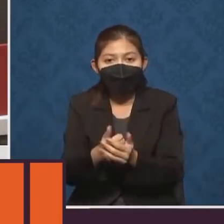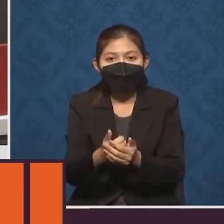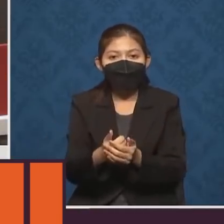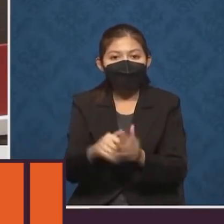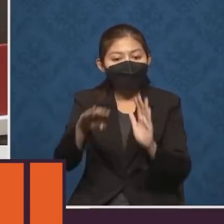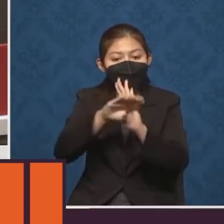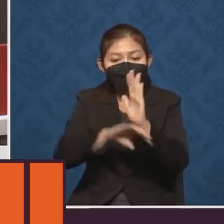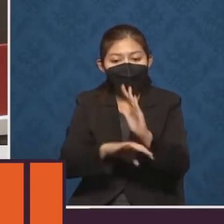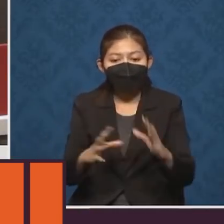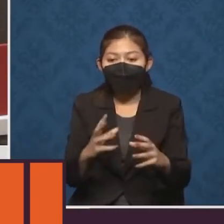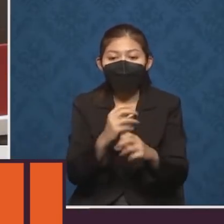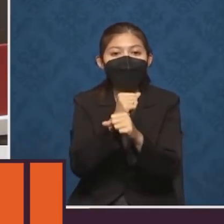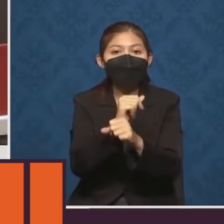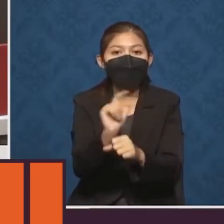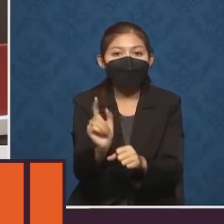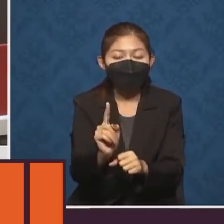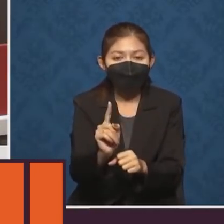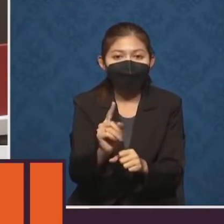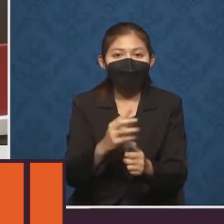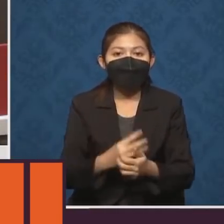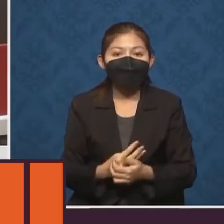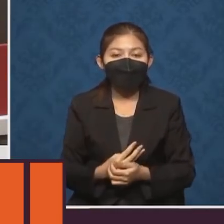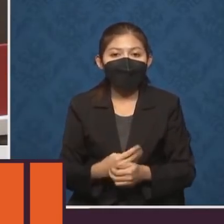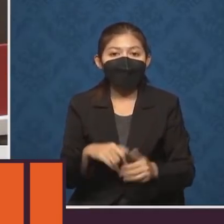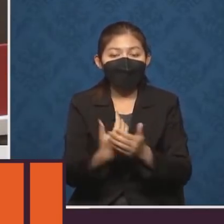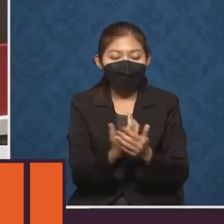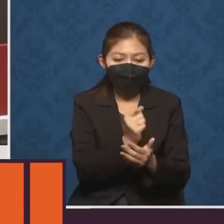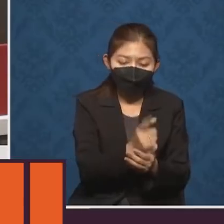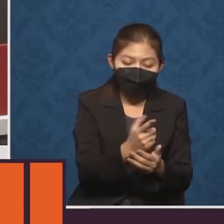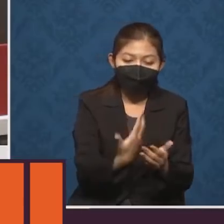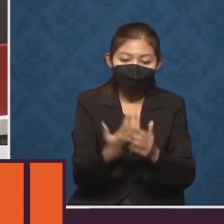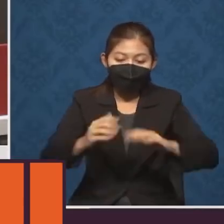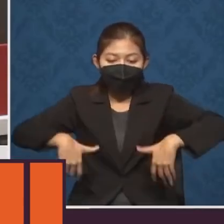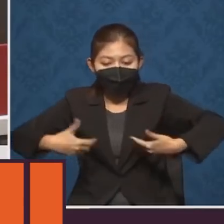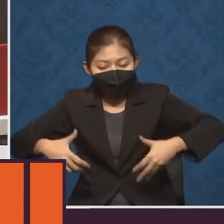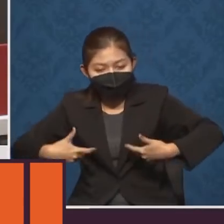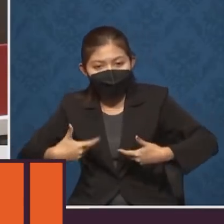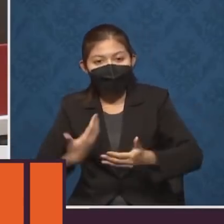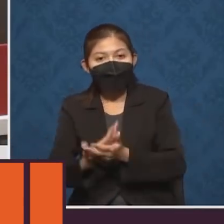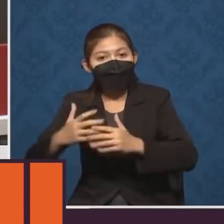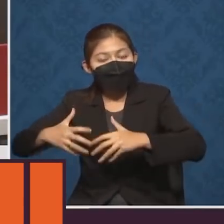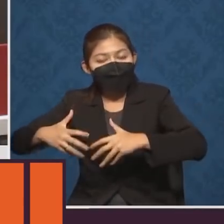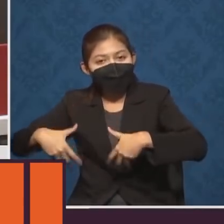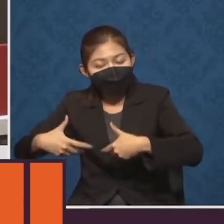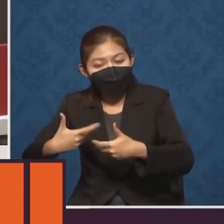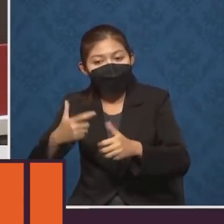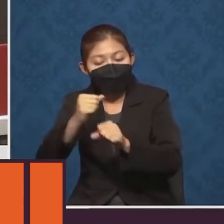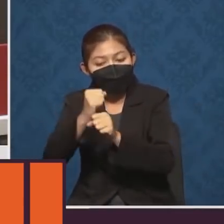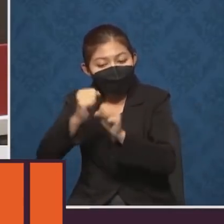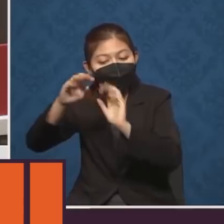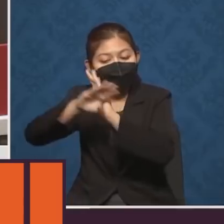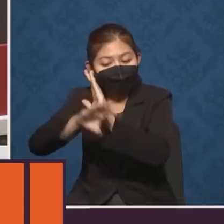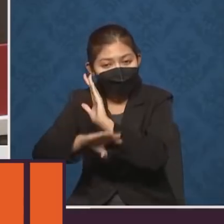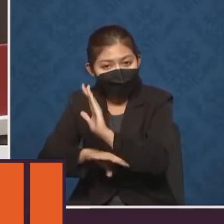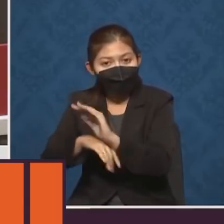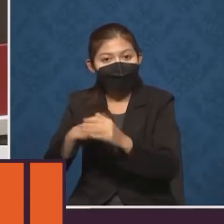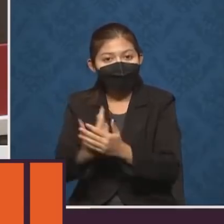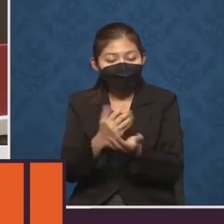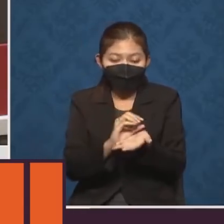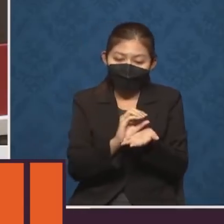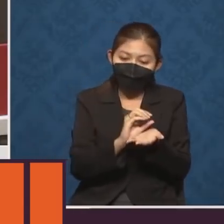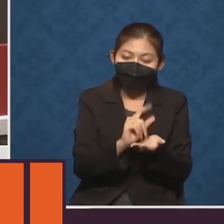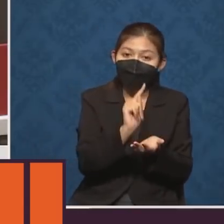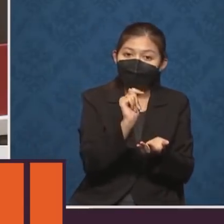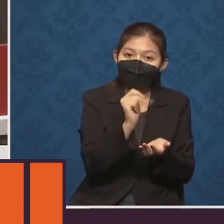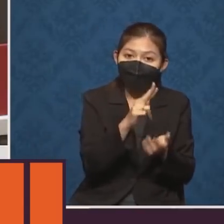เป็นอย่างไรนะครับเรื่องของค่าใช้จ่ายต่อรายได้นะครับกำไรจากการดำเนินงานรายได้จากการดำเนินงานต้นทุนในการ